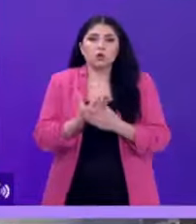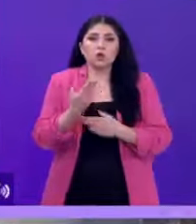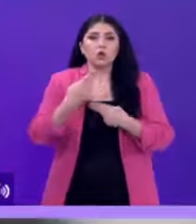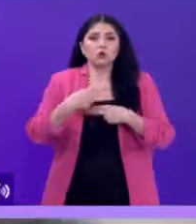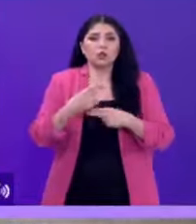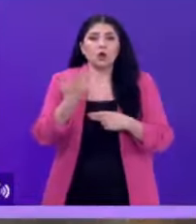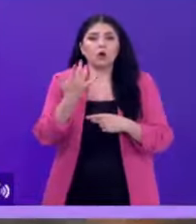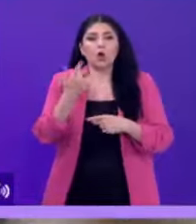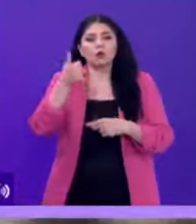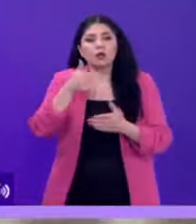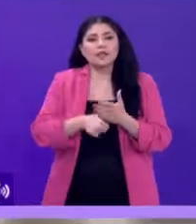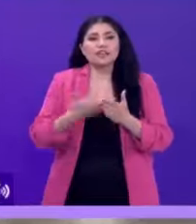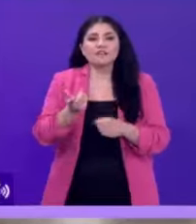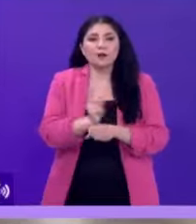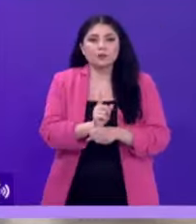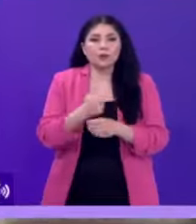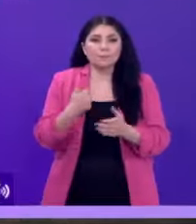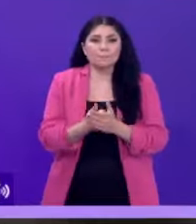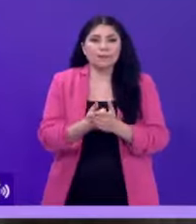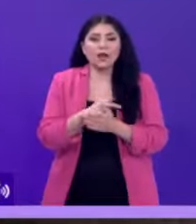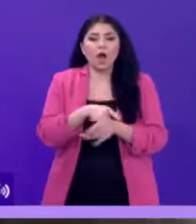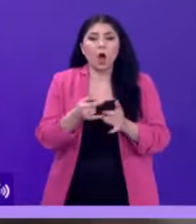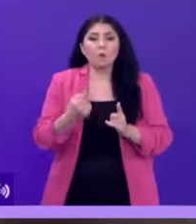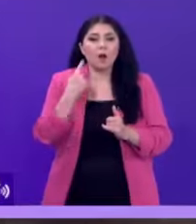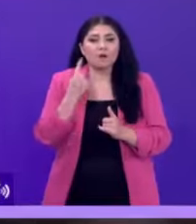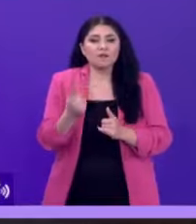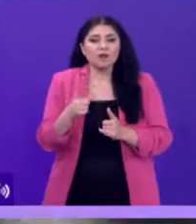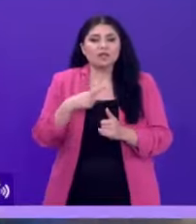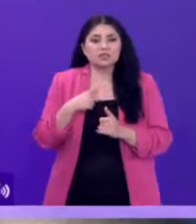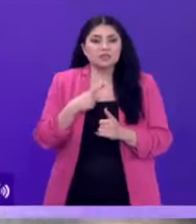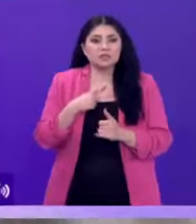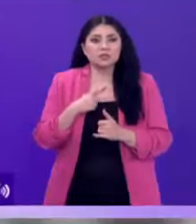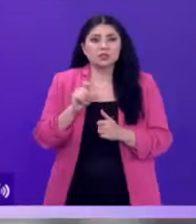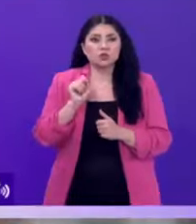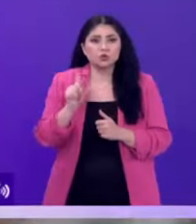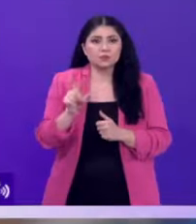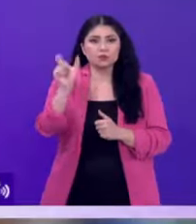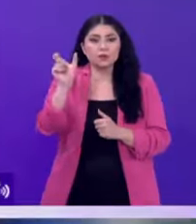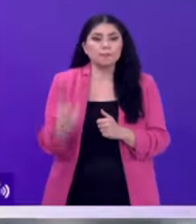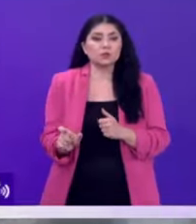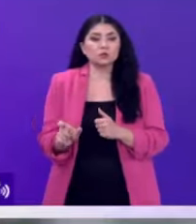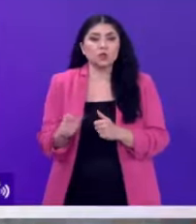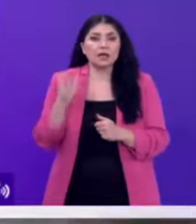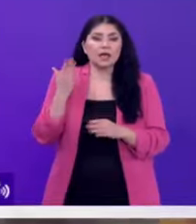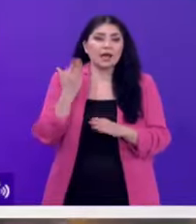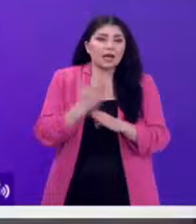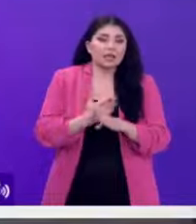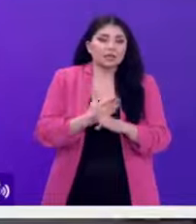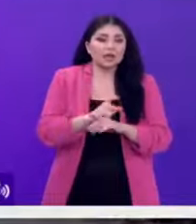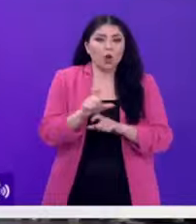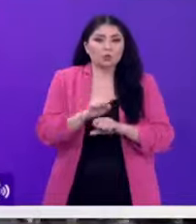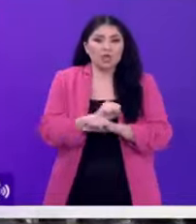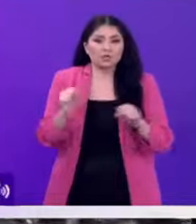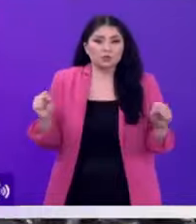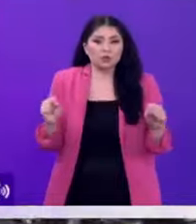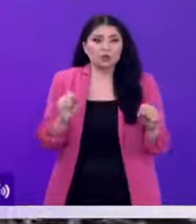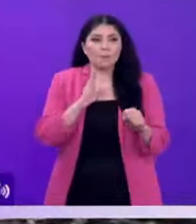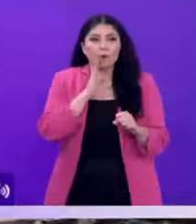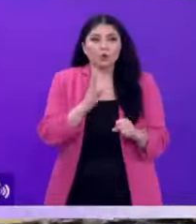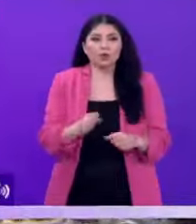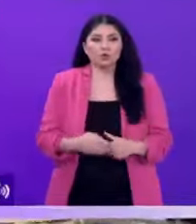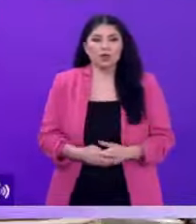odată la câteva minute. Până acum am aflat așadar că sunt 12 persoane rănite în urma acestei explozii din